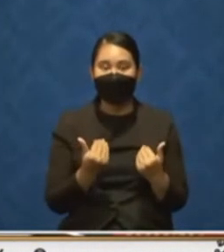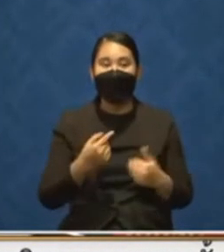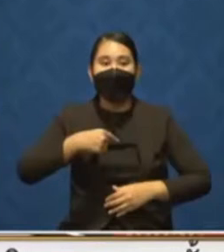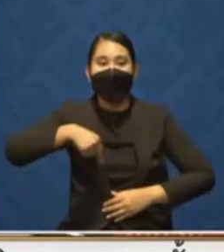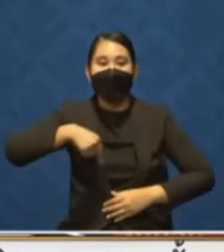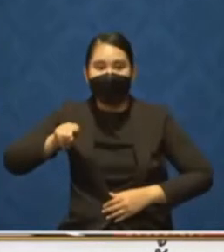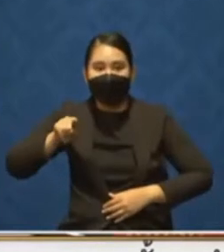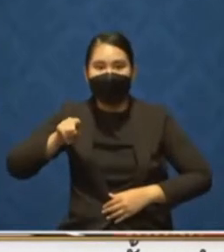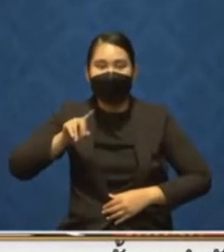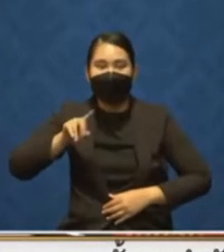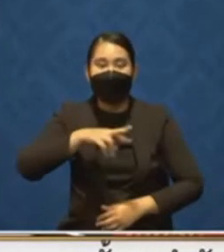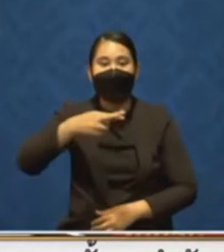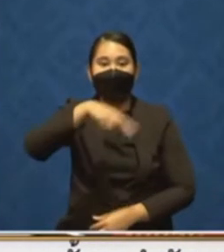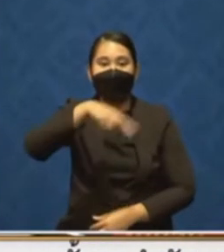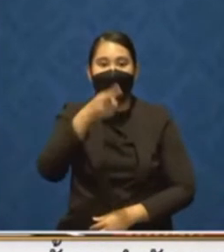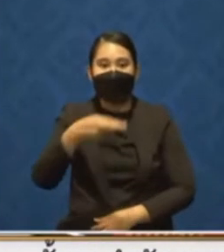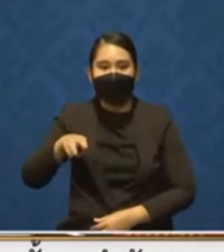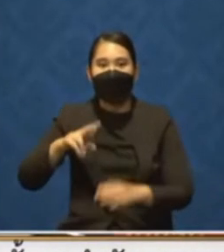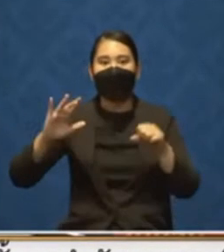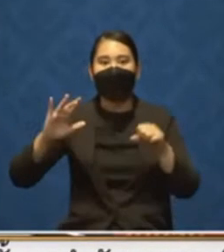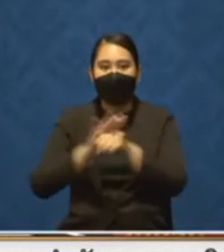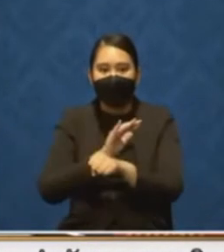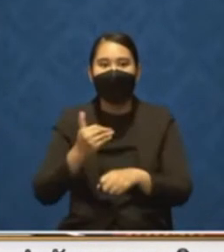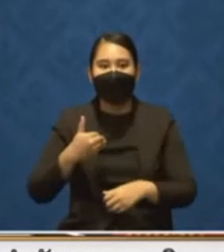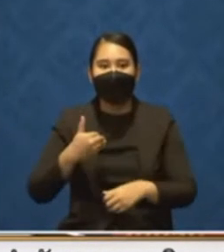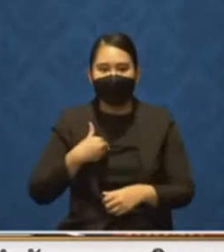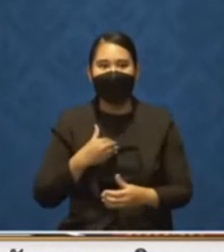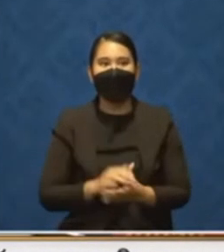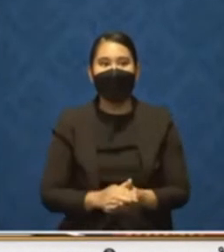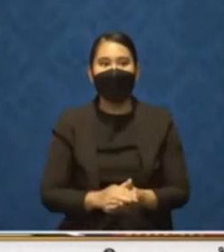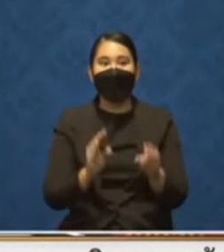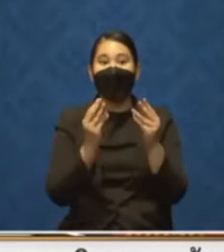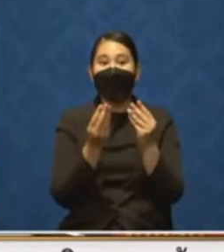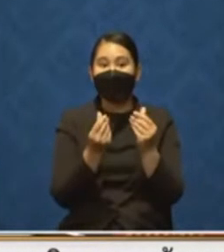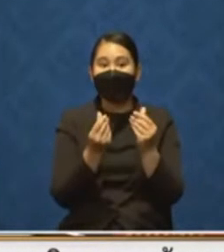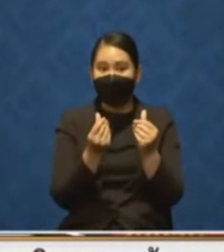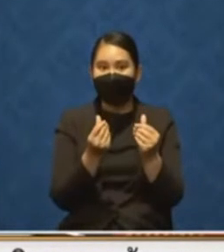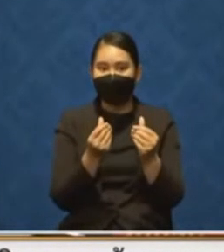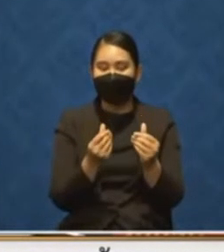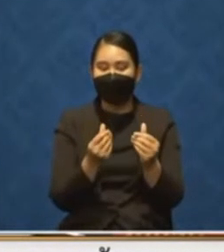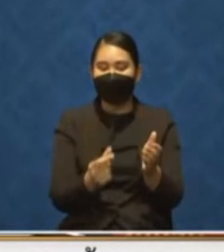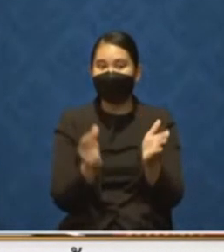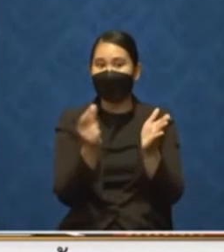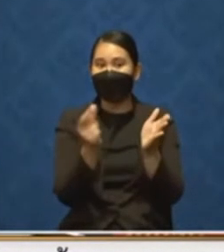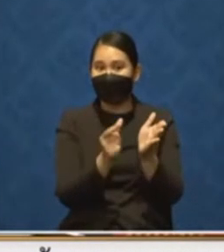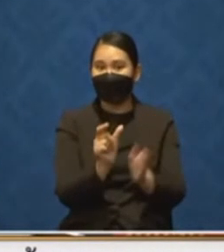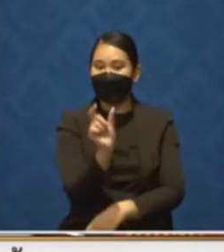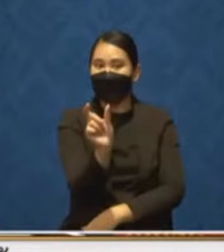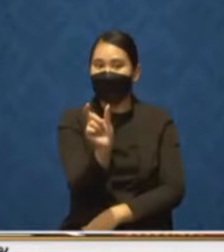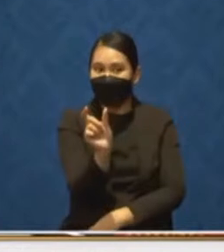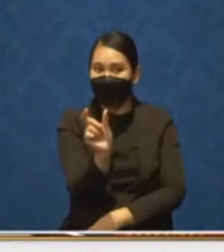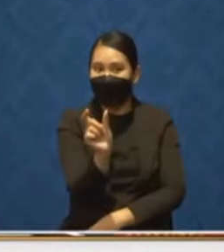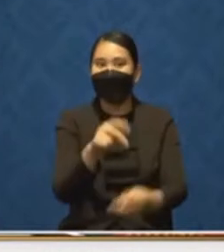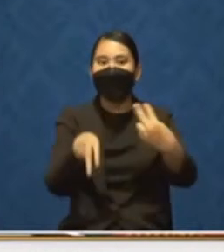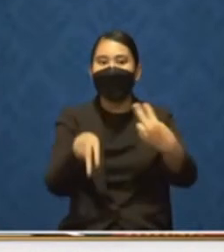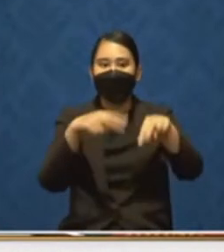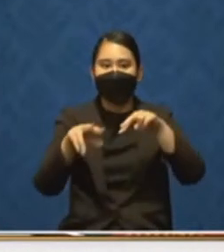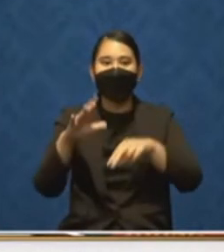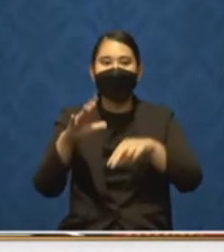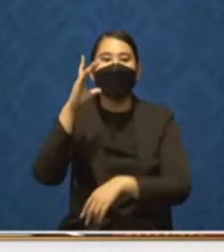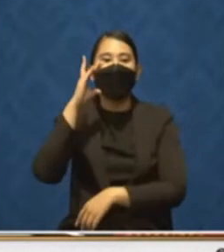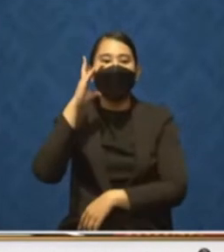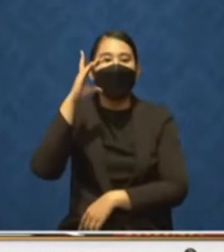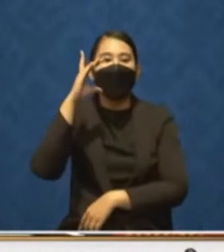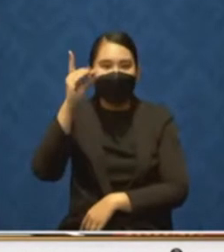ใกล้ที่สุดเลยมีครบทุกยี่ห้อเอา Serial Numberที่อยู่ในมือผมเลยไปตรวจสอบไม่แน่พรุ่งนี้ผมบด